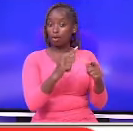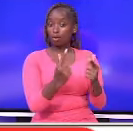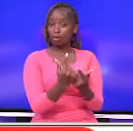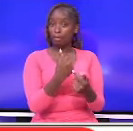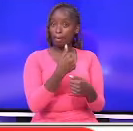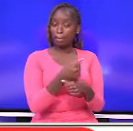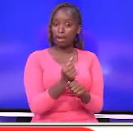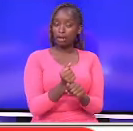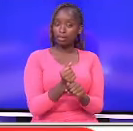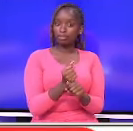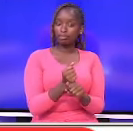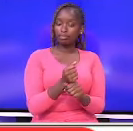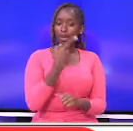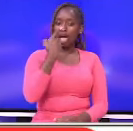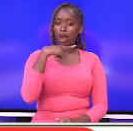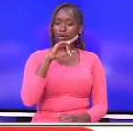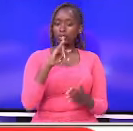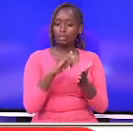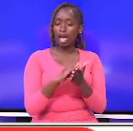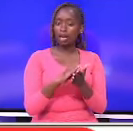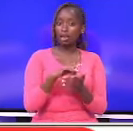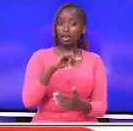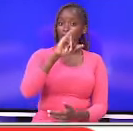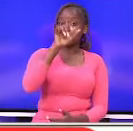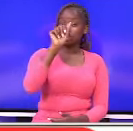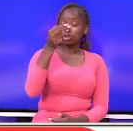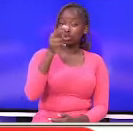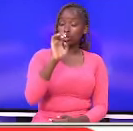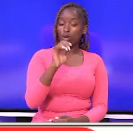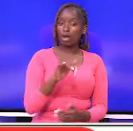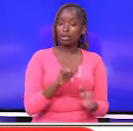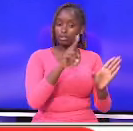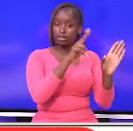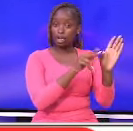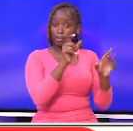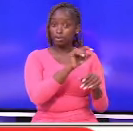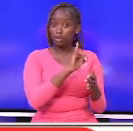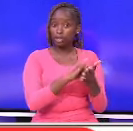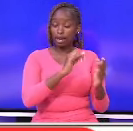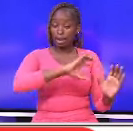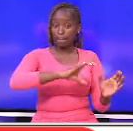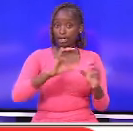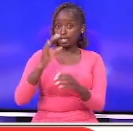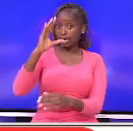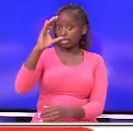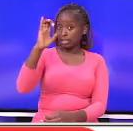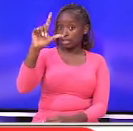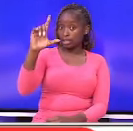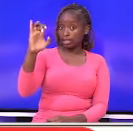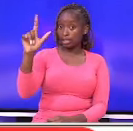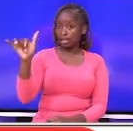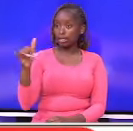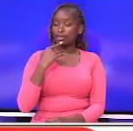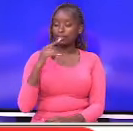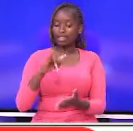ilikuwa imesababisha aliyejitangaza kuwa katibu mkuu Joe Halande. Aidha, mwenyekiti wa chama hicho Cecily Mbarire amesema kuwa katiba